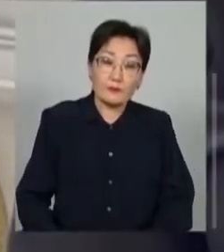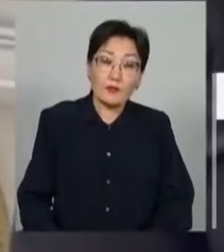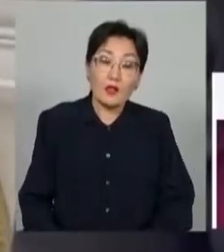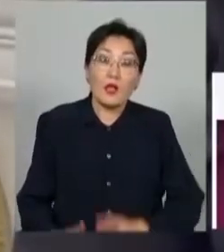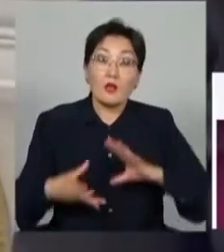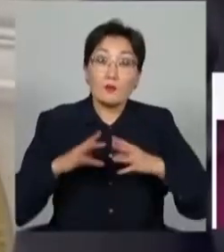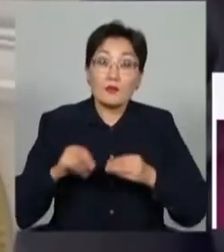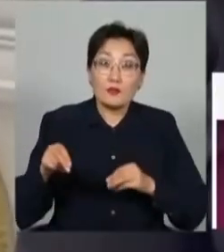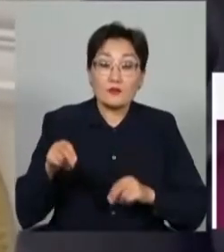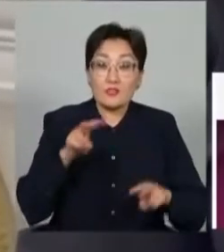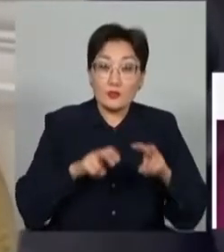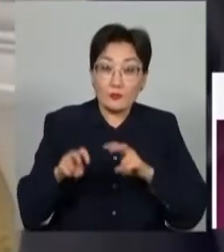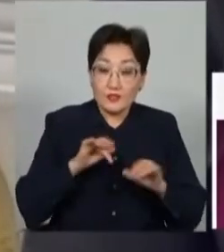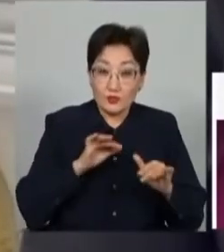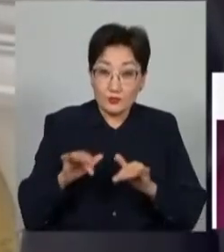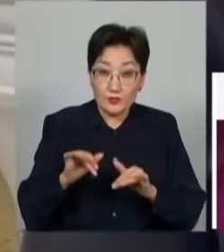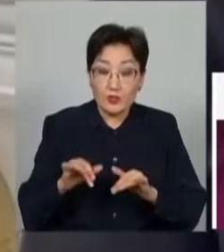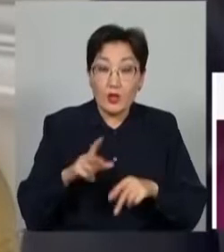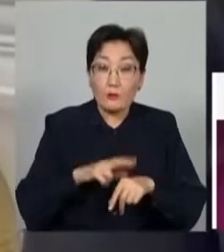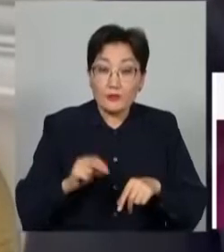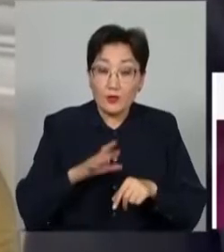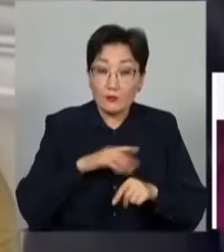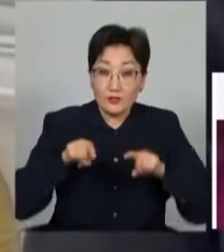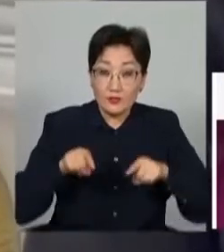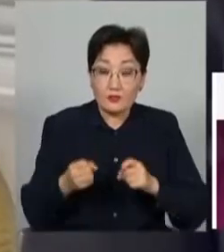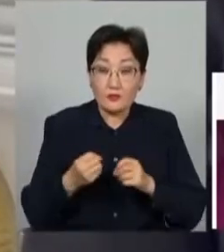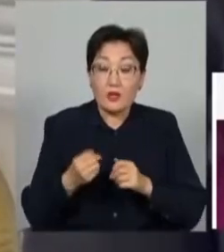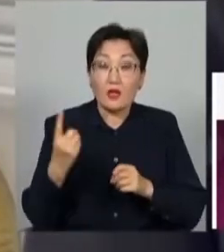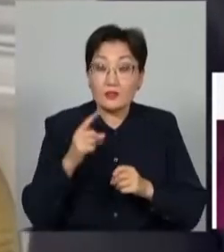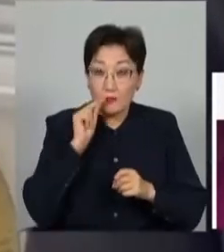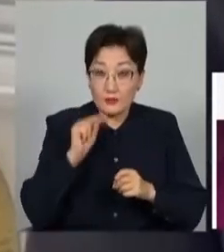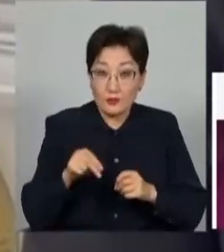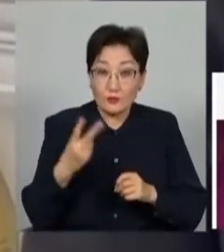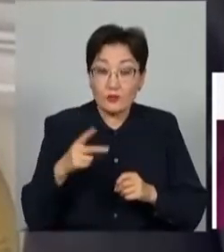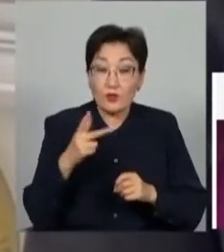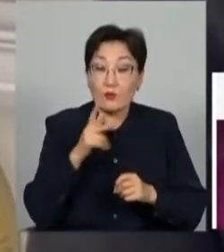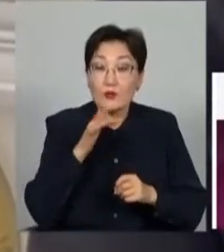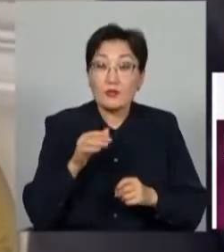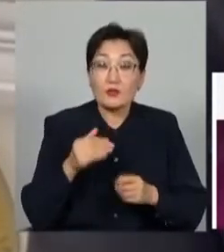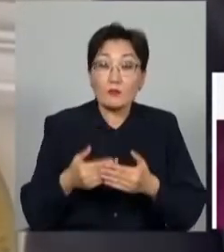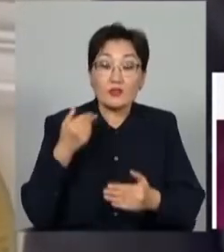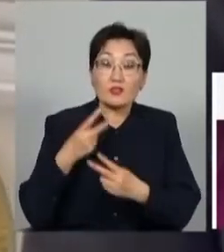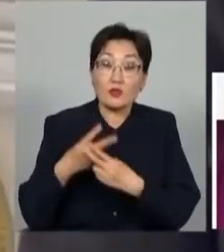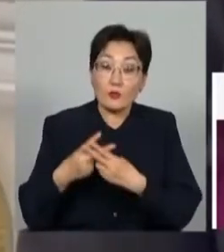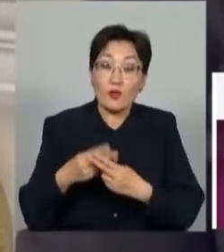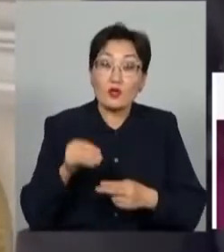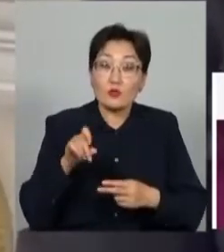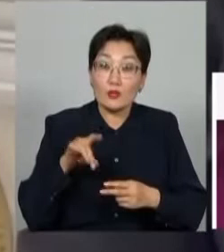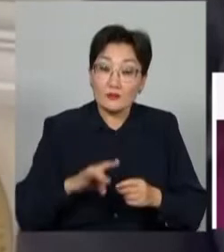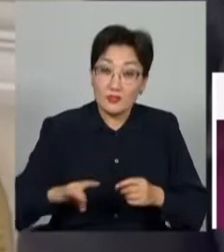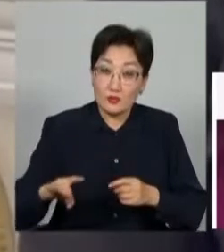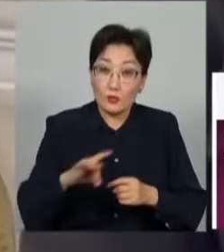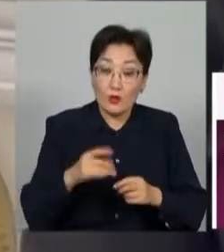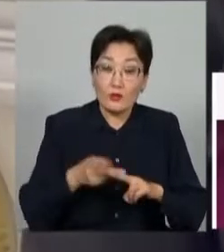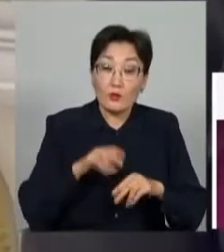В результате оперативно-розыскных мероприятий полицейскими был задержан один из подозреваемых – 23-летний ранее судимый житель Жуалынского района.